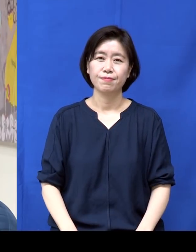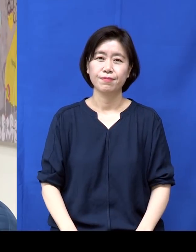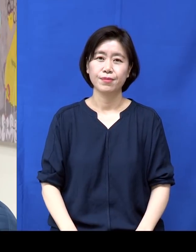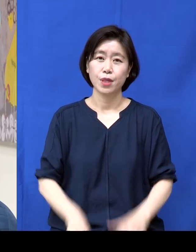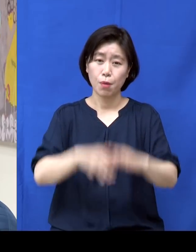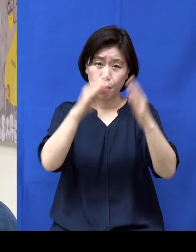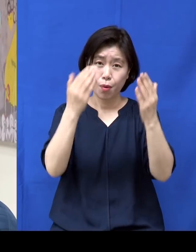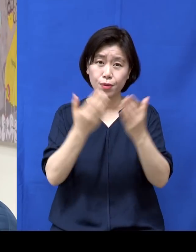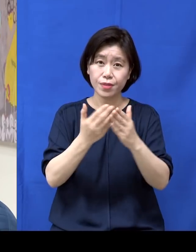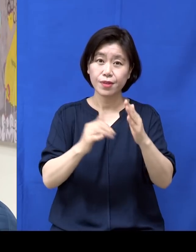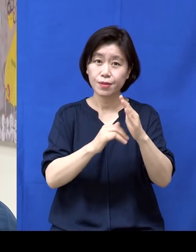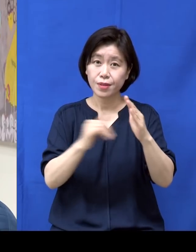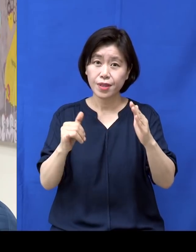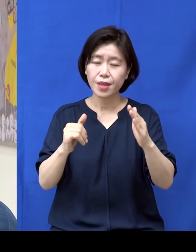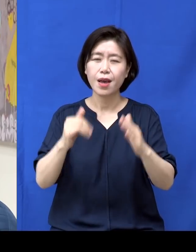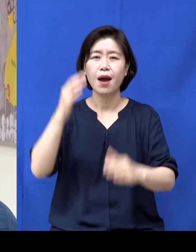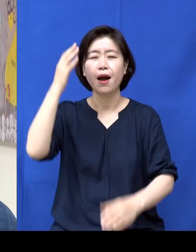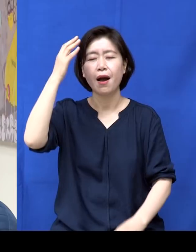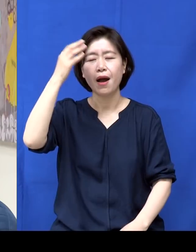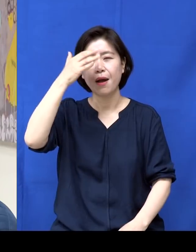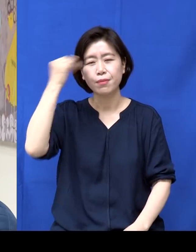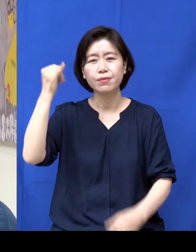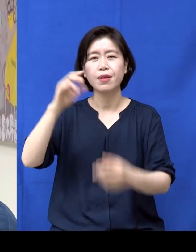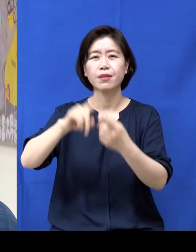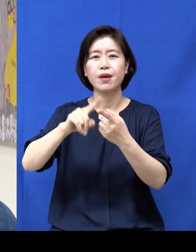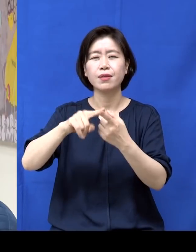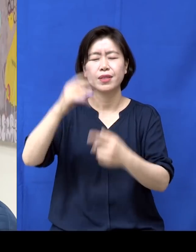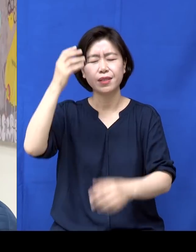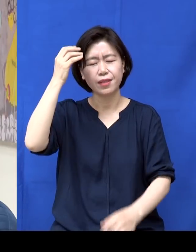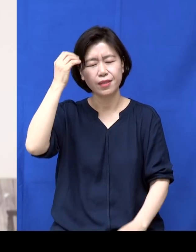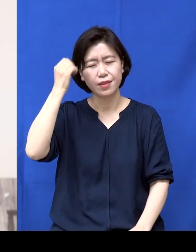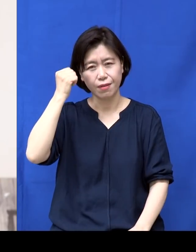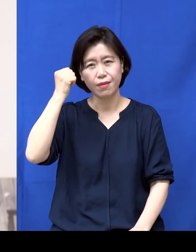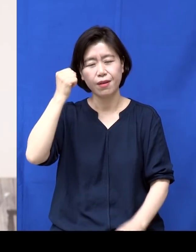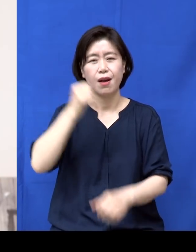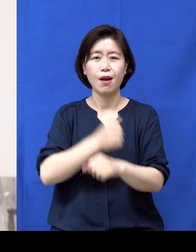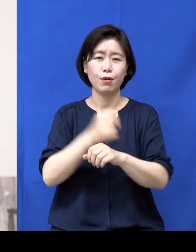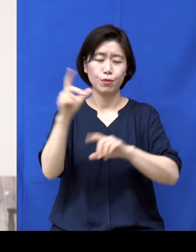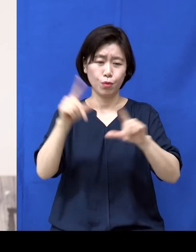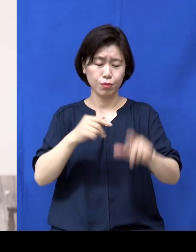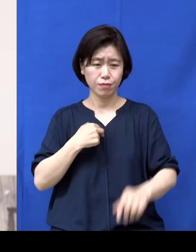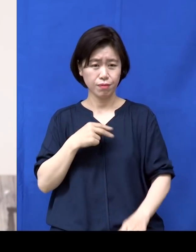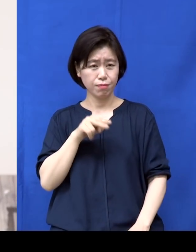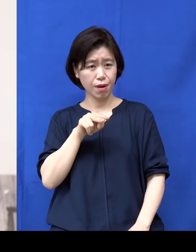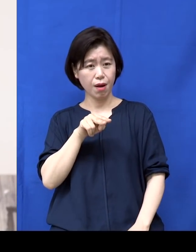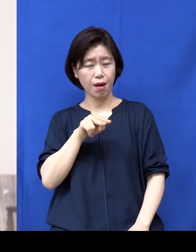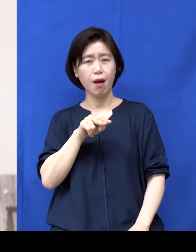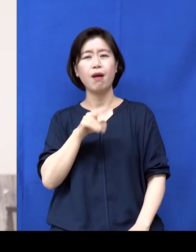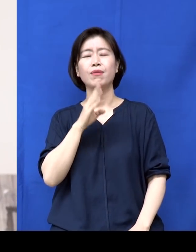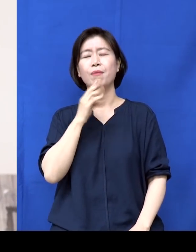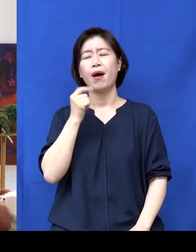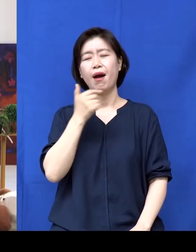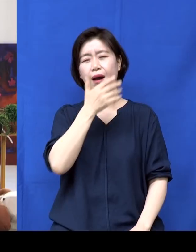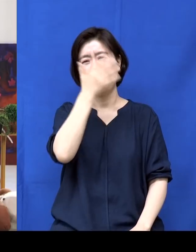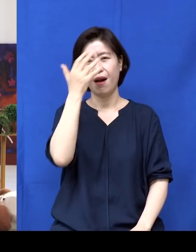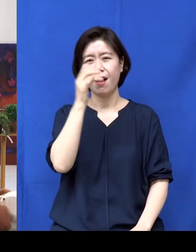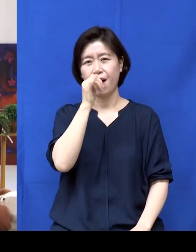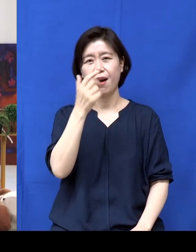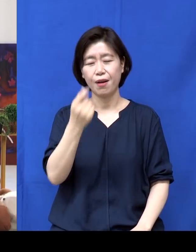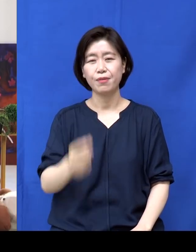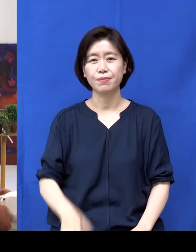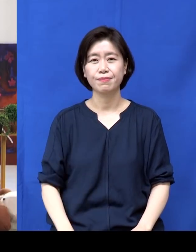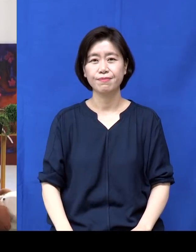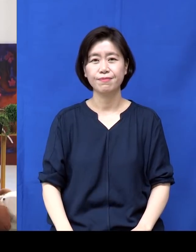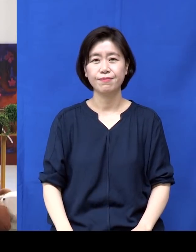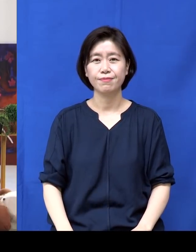울고 웃고 할머니를 기억하는 시간들을 갖더라고요. 그 모습이 네. 제가 볼 때 정말 아름다웠어요.